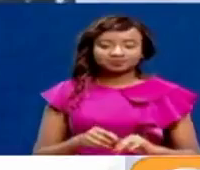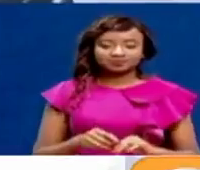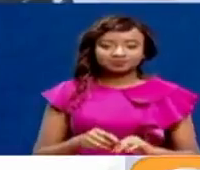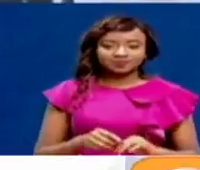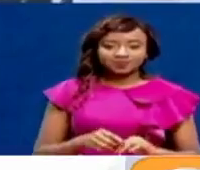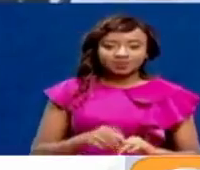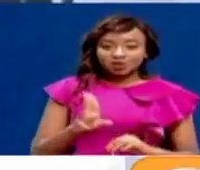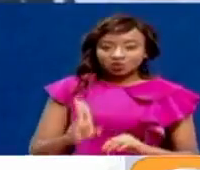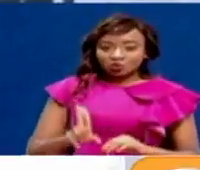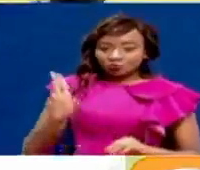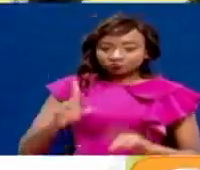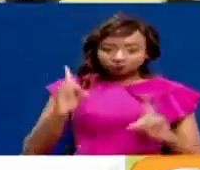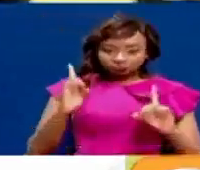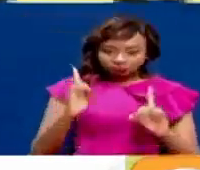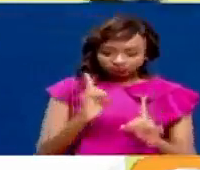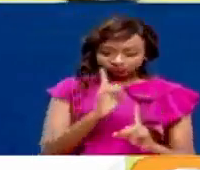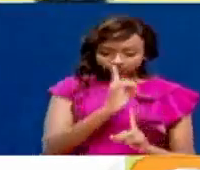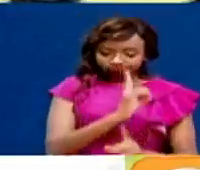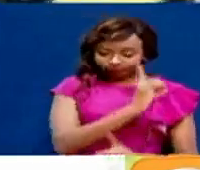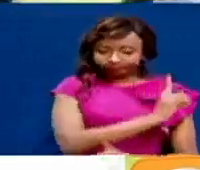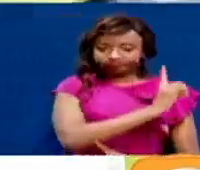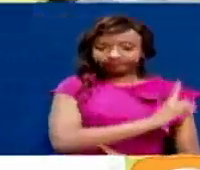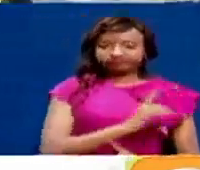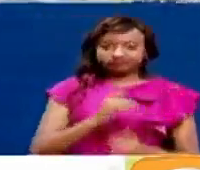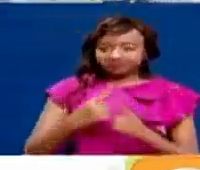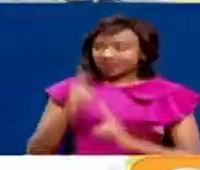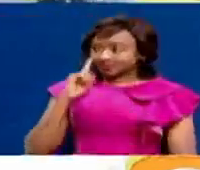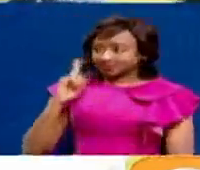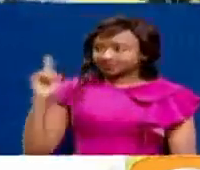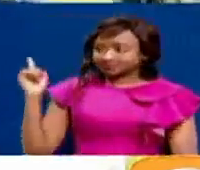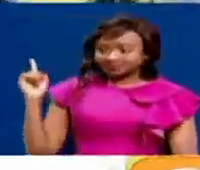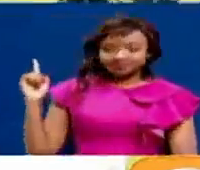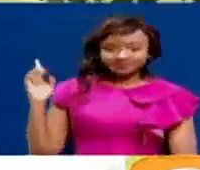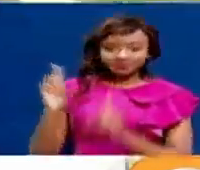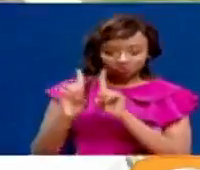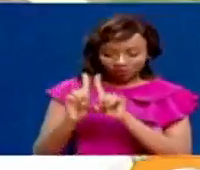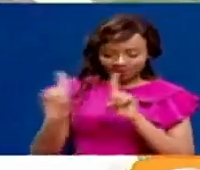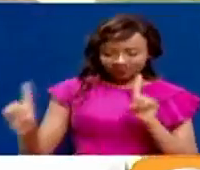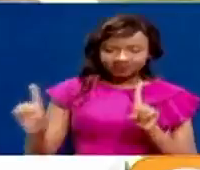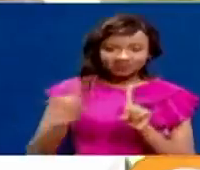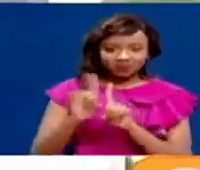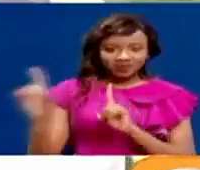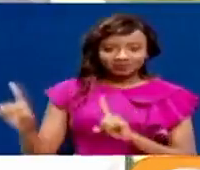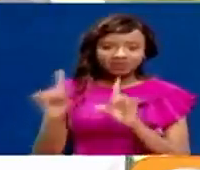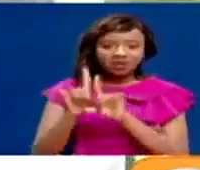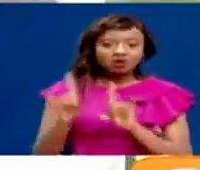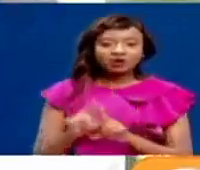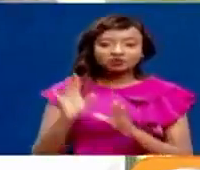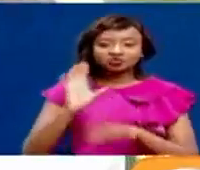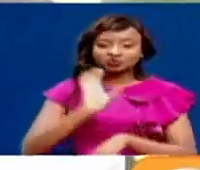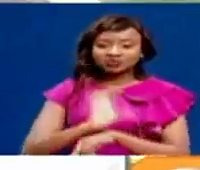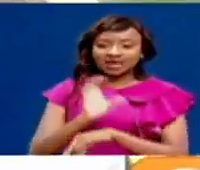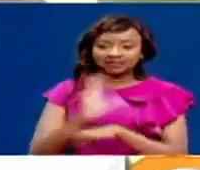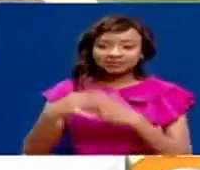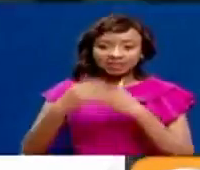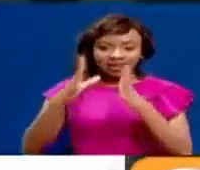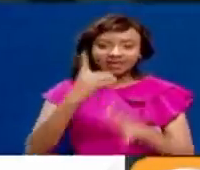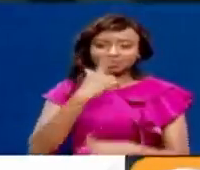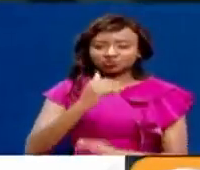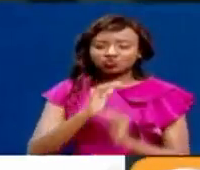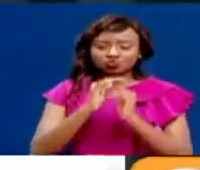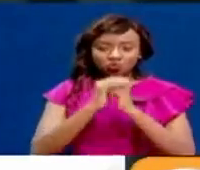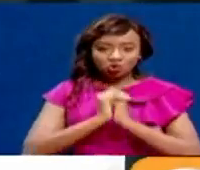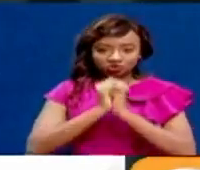Rais Kenyatta akikagua gwaride la heshima akiwa umbali wa zaidi ya mita moja, huku viongozi wa kidini ambao huongoza